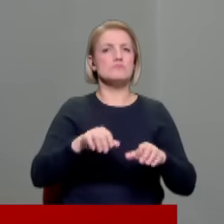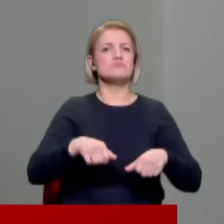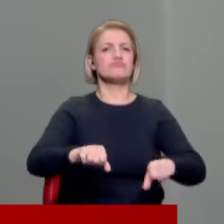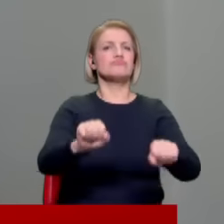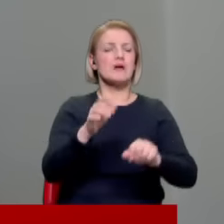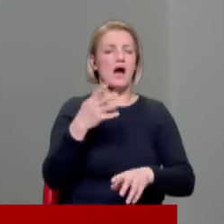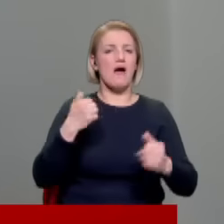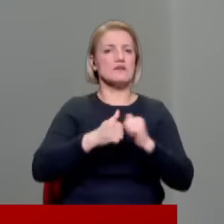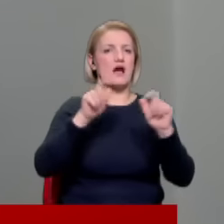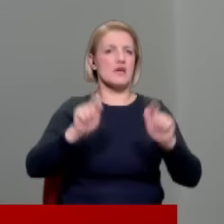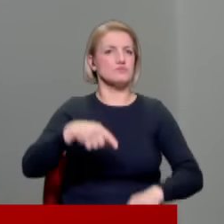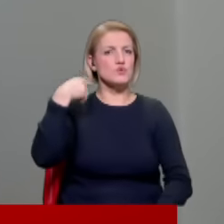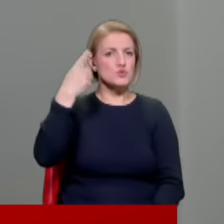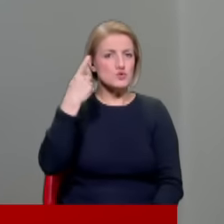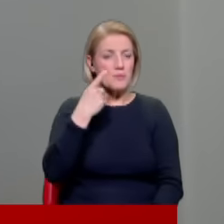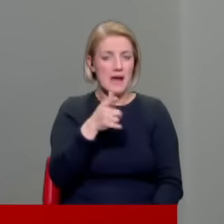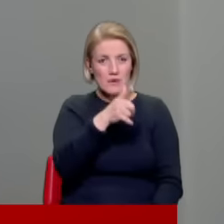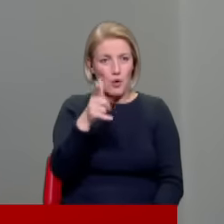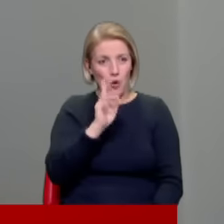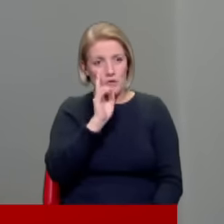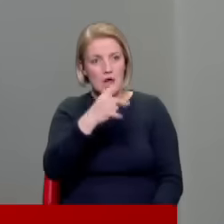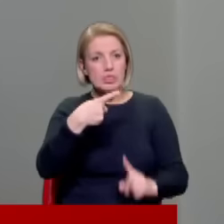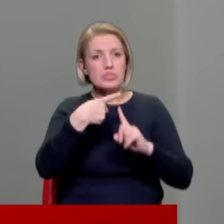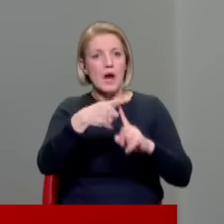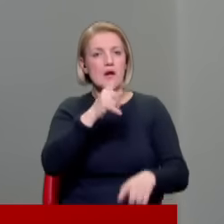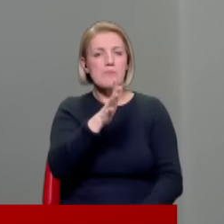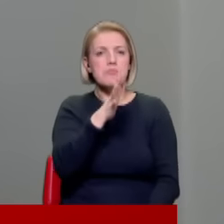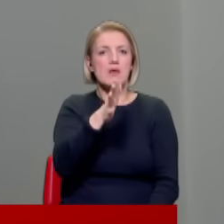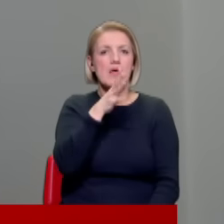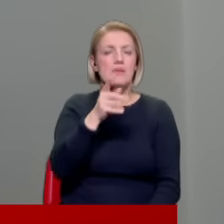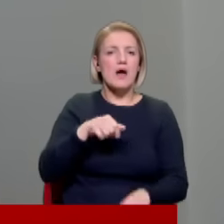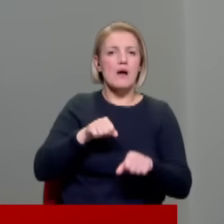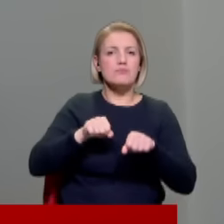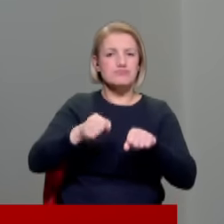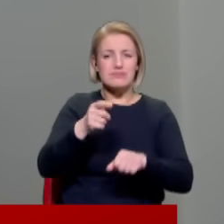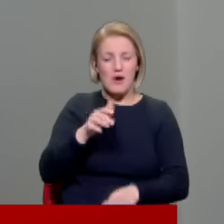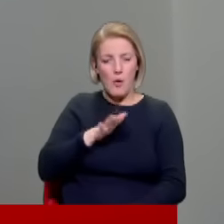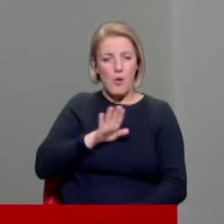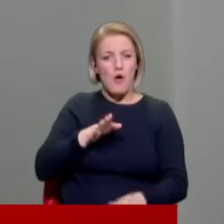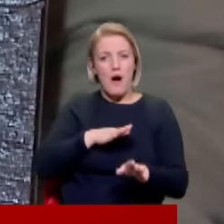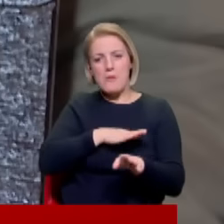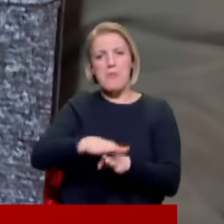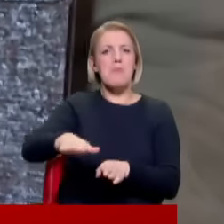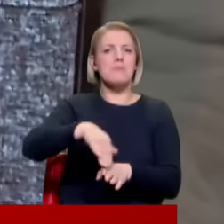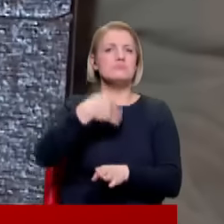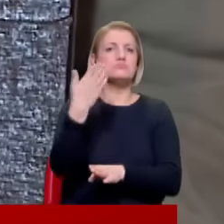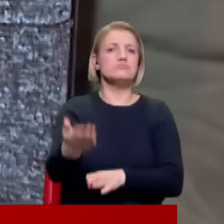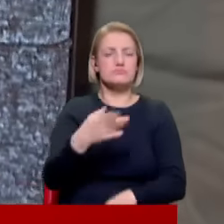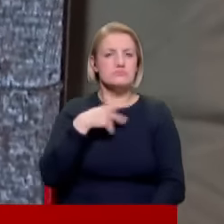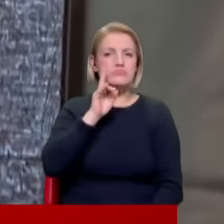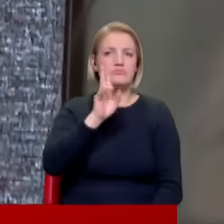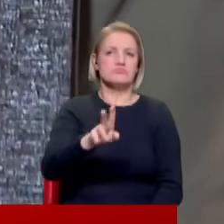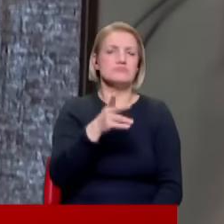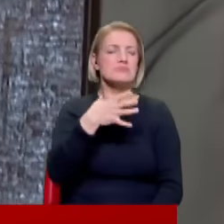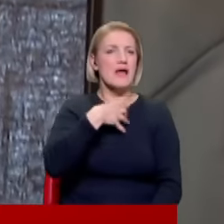düşünüyorduk. Görüntülerle taksinin resmen canına kastettiğini gördük. İkinci bir kez yıkıldık. Aile kendi imkanıyla